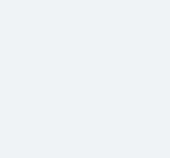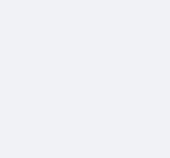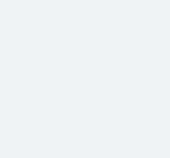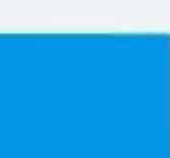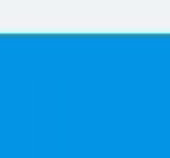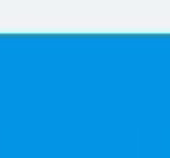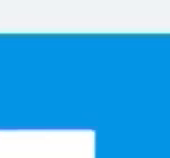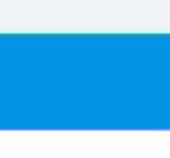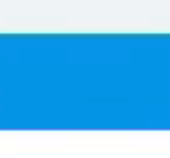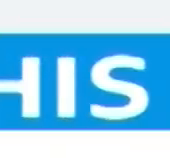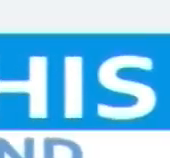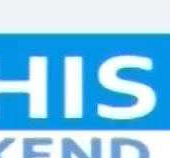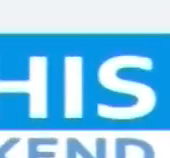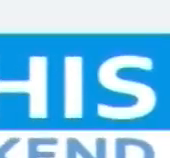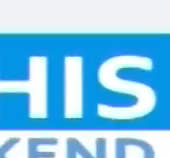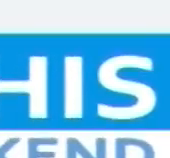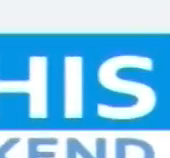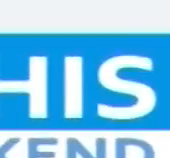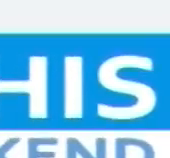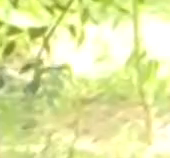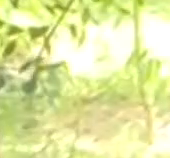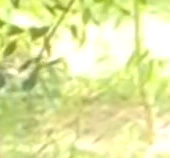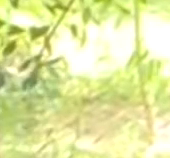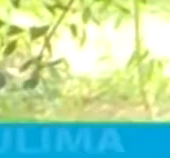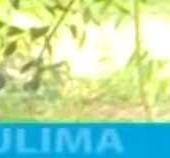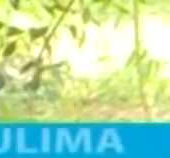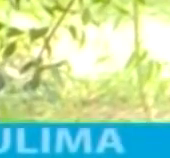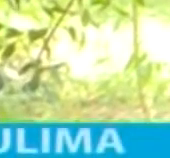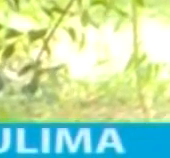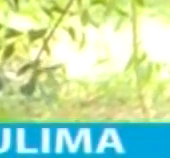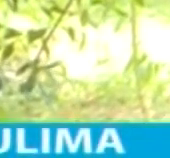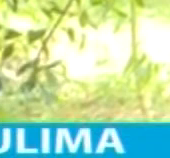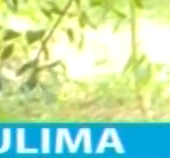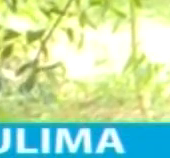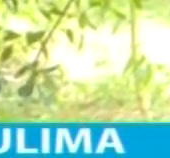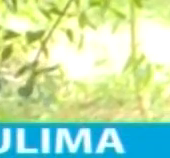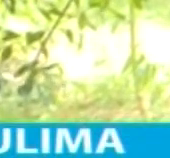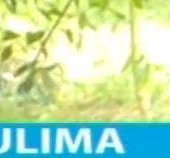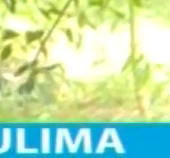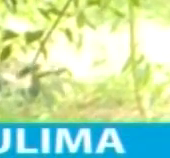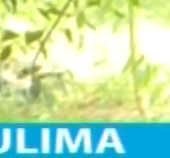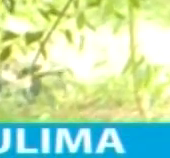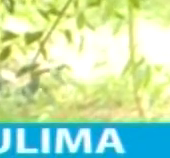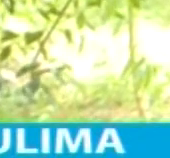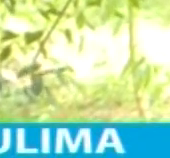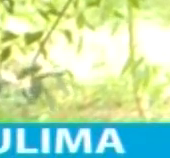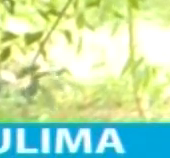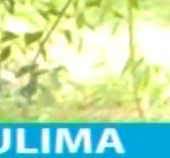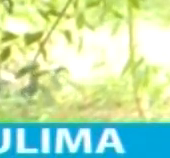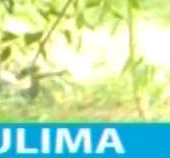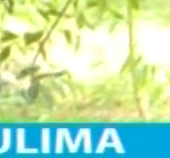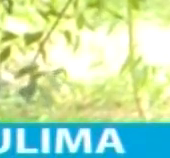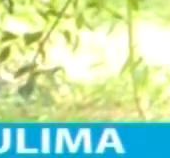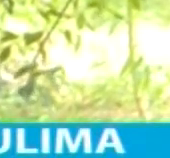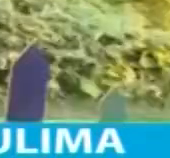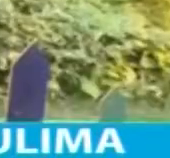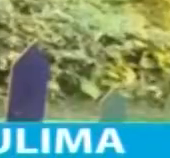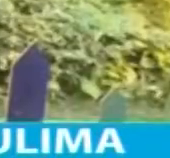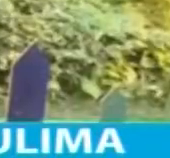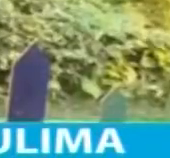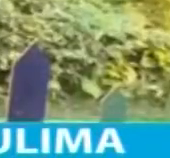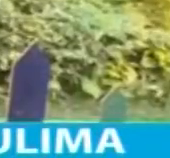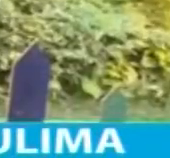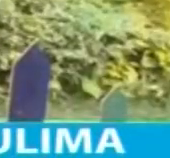This weekend on KBC Channel 1. Wiki hii kwenye Mkulima tutajiunga na vijana wa